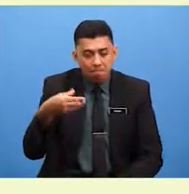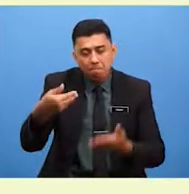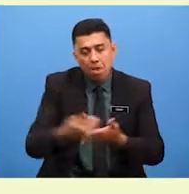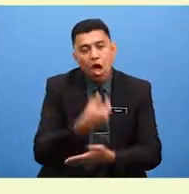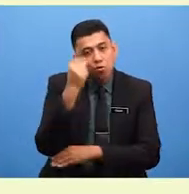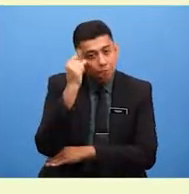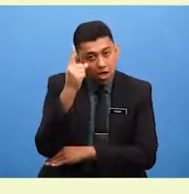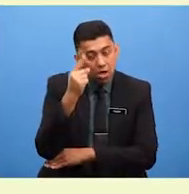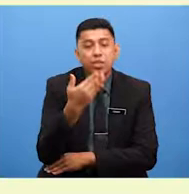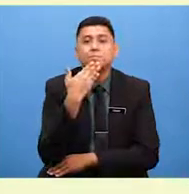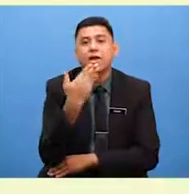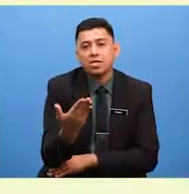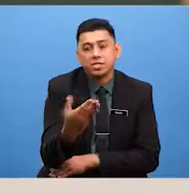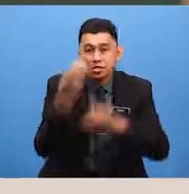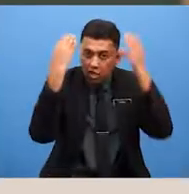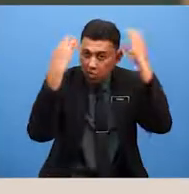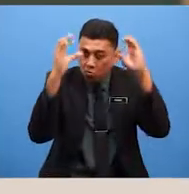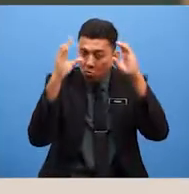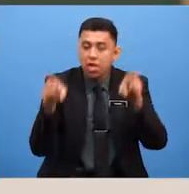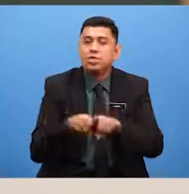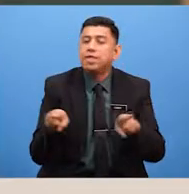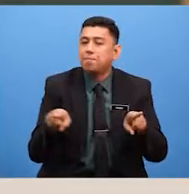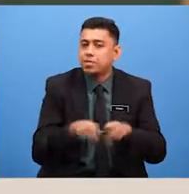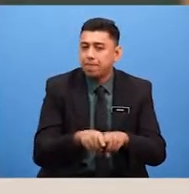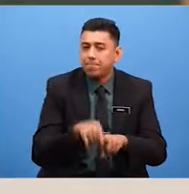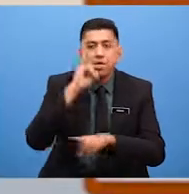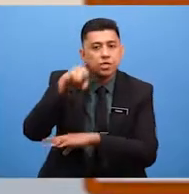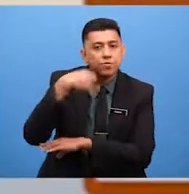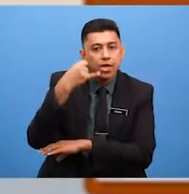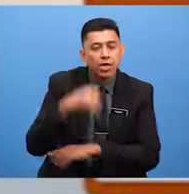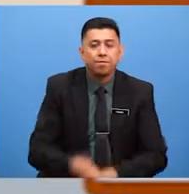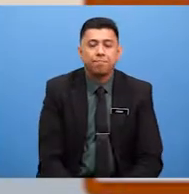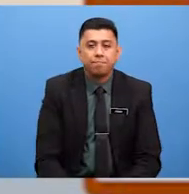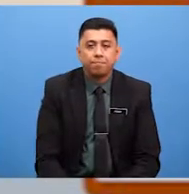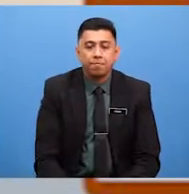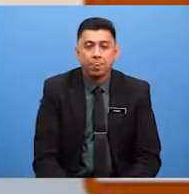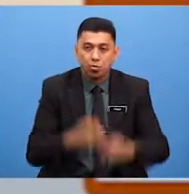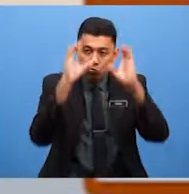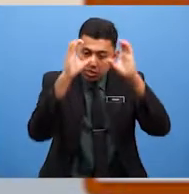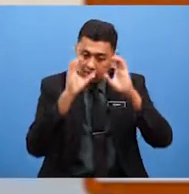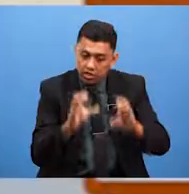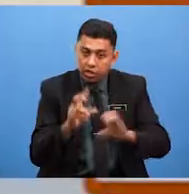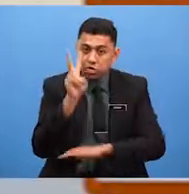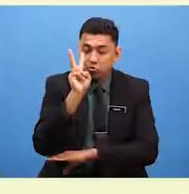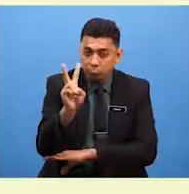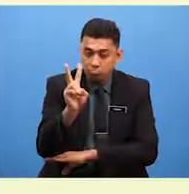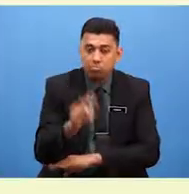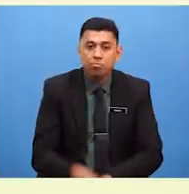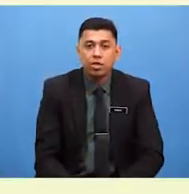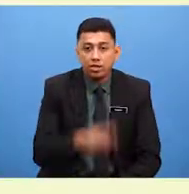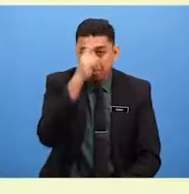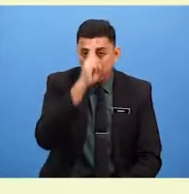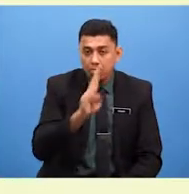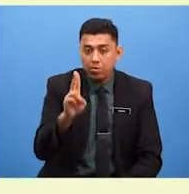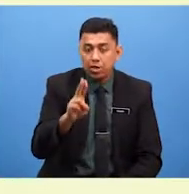faham. Terima kasih, Cikgu. Sama-sama, Cibika. Cara kedua adalah